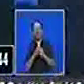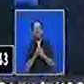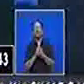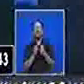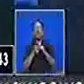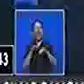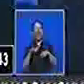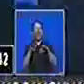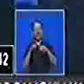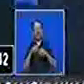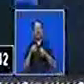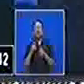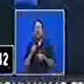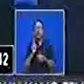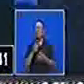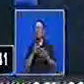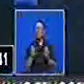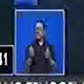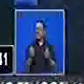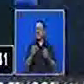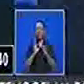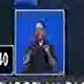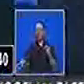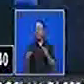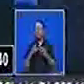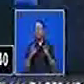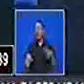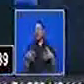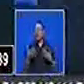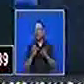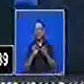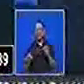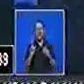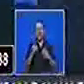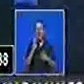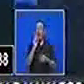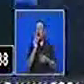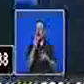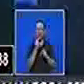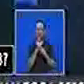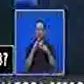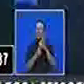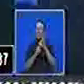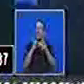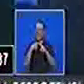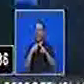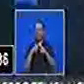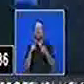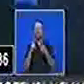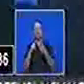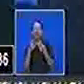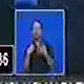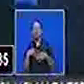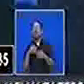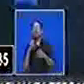satu yang sifatnya mesti menggunakan teknologi. Maka tanggul yang sekarang dibuat ini sudah berproses. Saya hanya minta saja waktu kami di